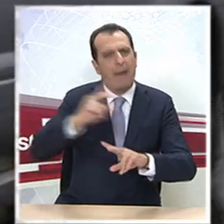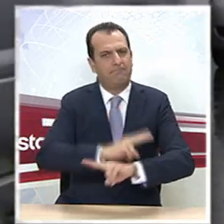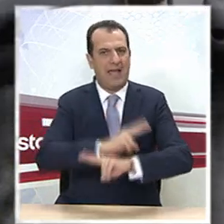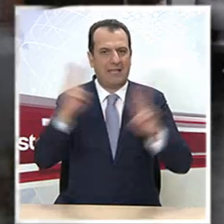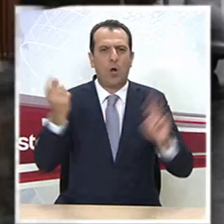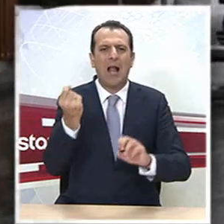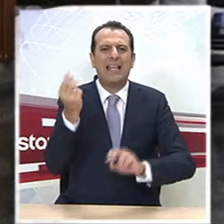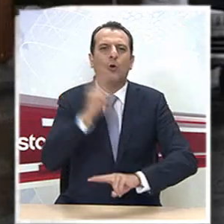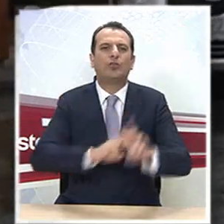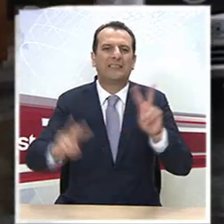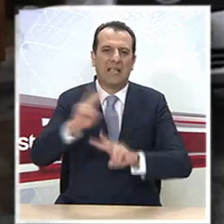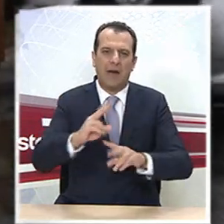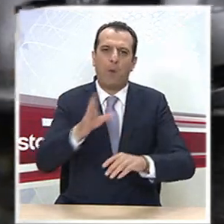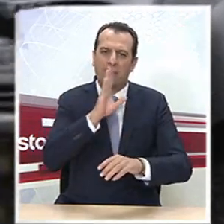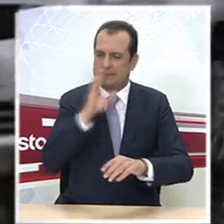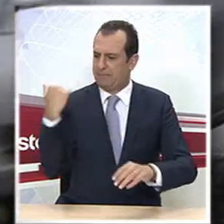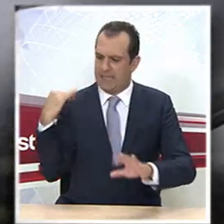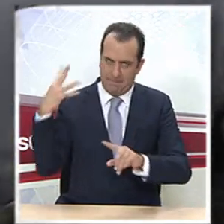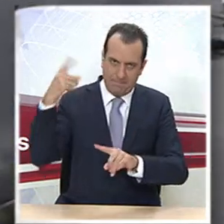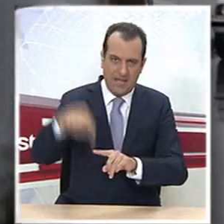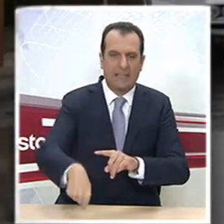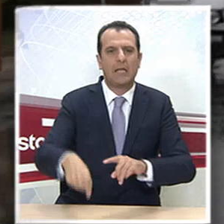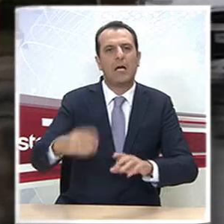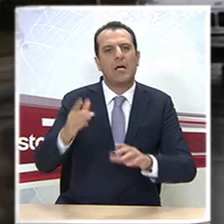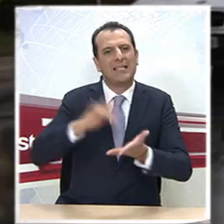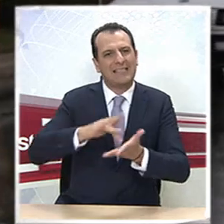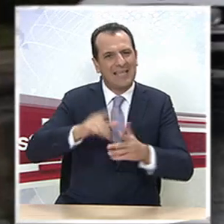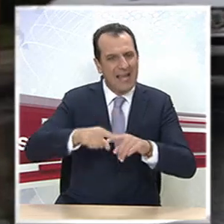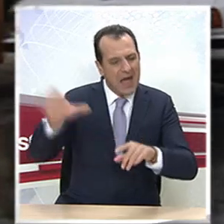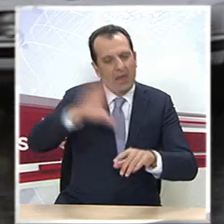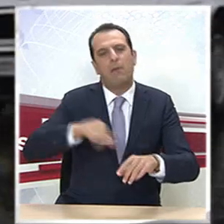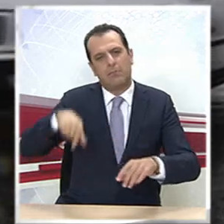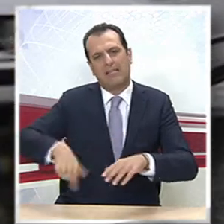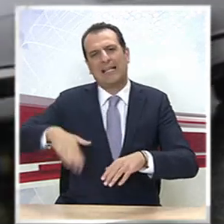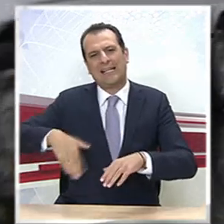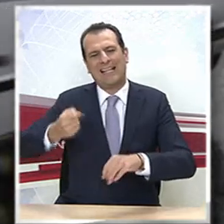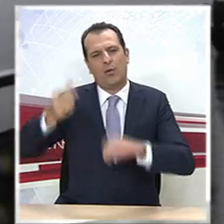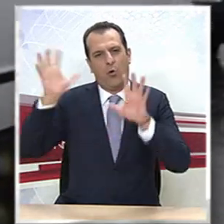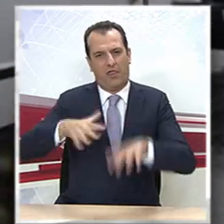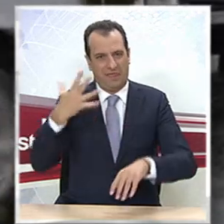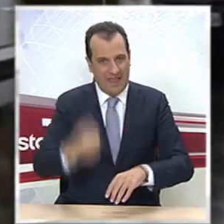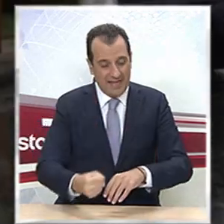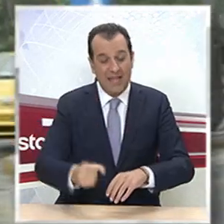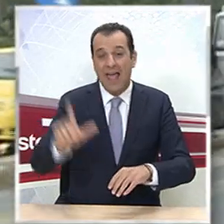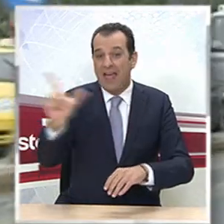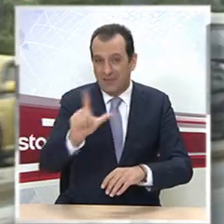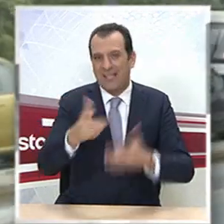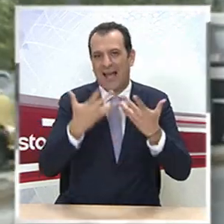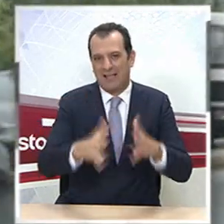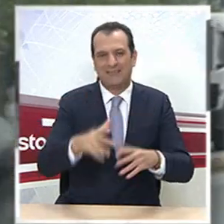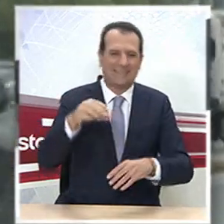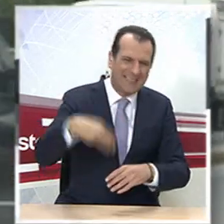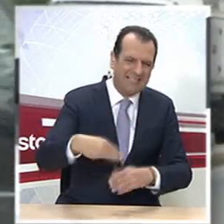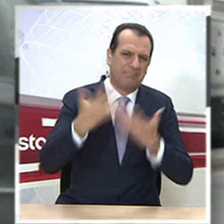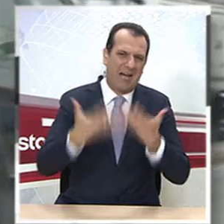νεφώσεις από τις μεσημβρινές ώρες στα Ηπειρωτικά και την Κρήτη με τοπικούς όμβρους. Ο καιρός θα επιδεινωθεί αρκετά από τη Δευτέρα και μέχρι την Τρίτη σε